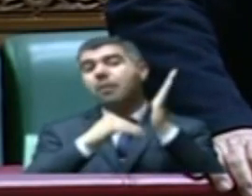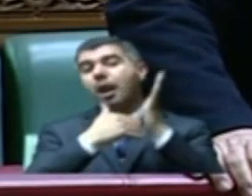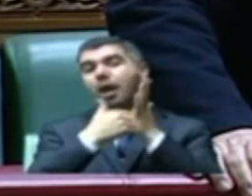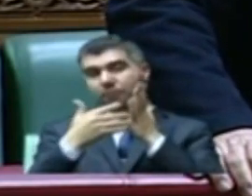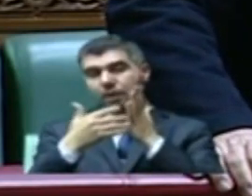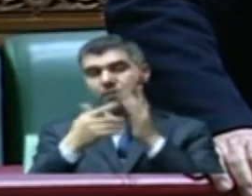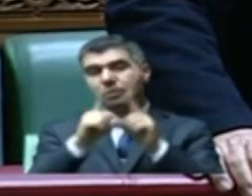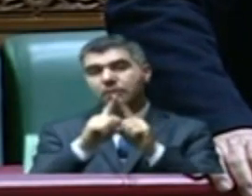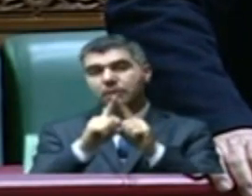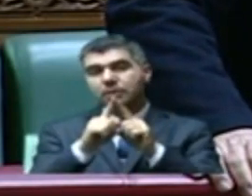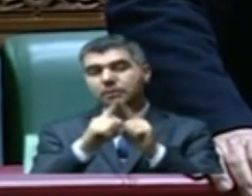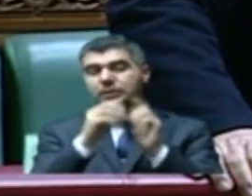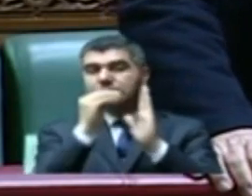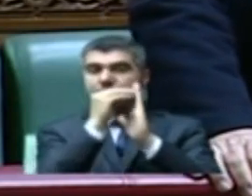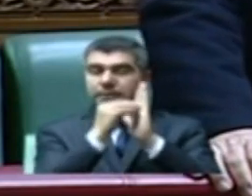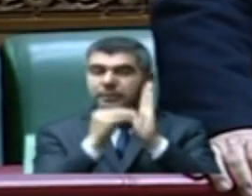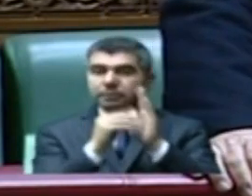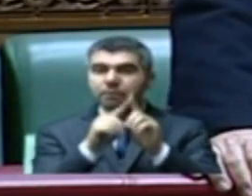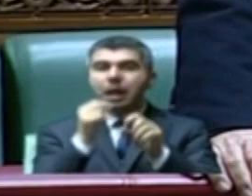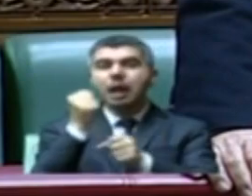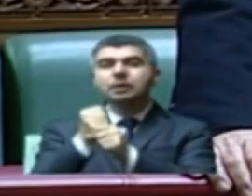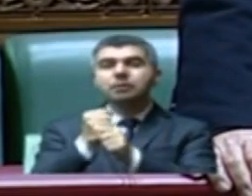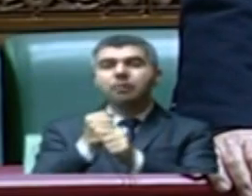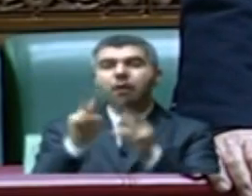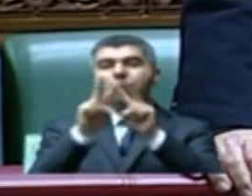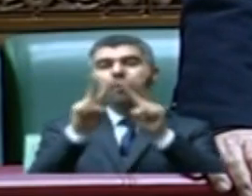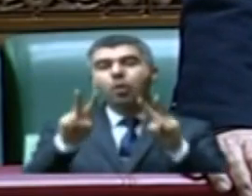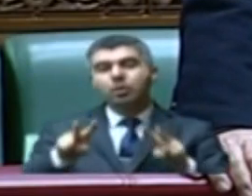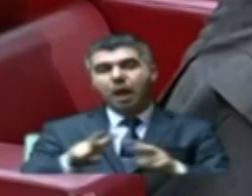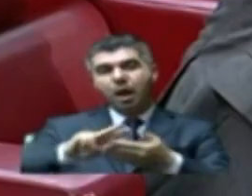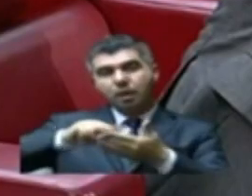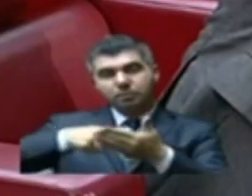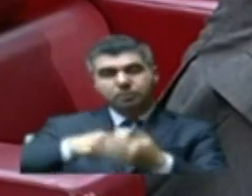التشغيل بالعقدة و تنقيل الموظفين،